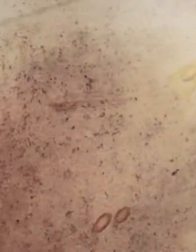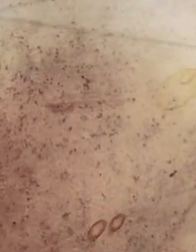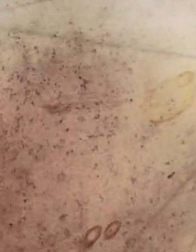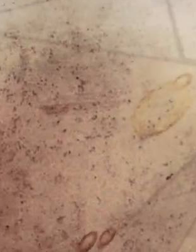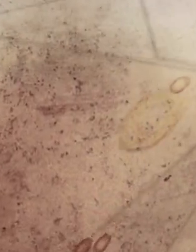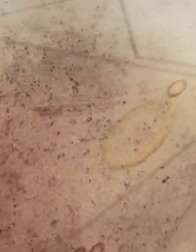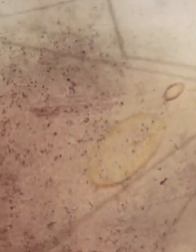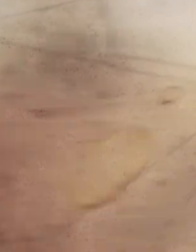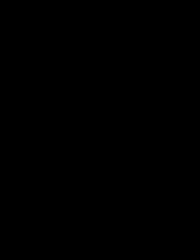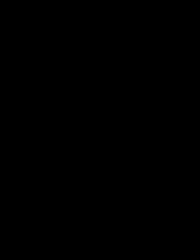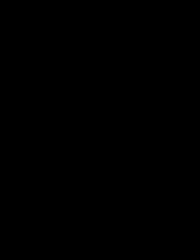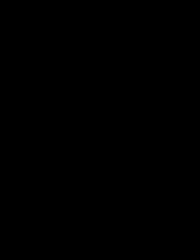Дякую!